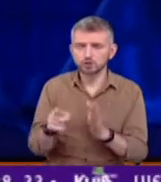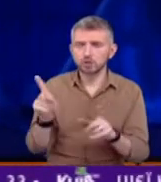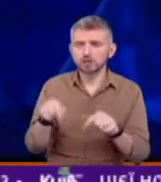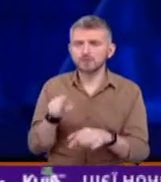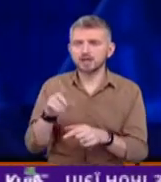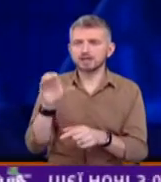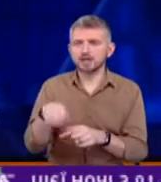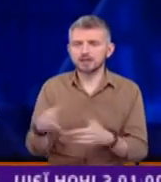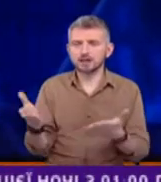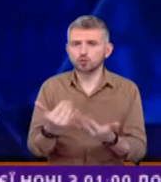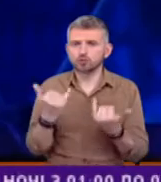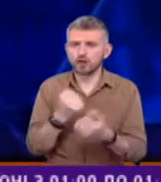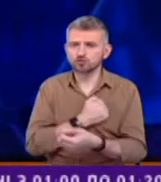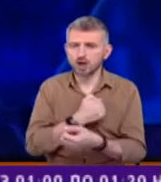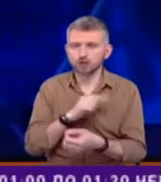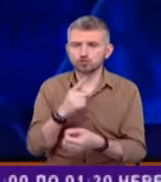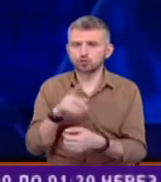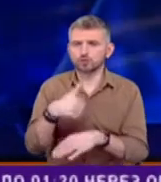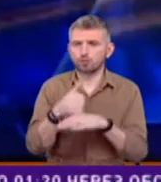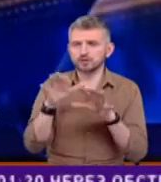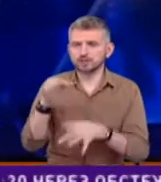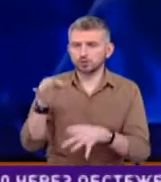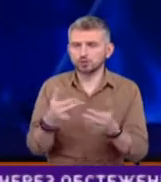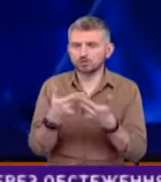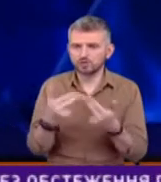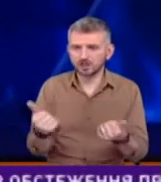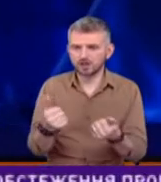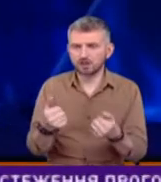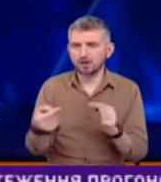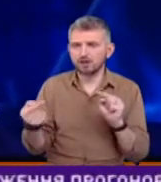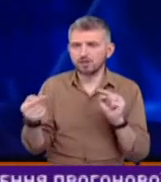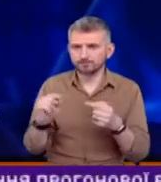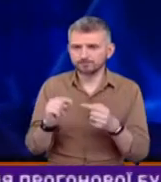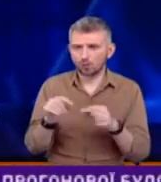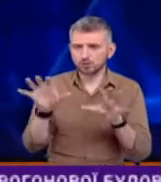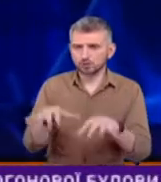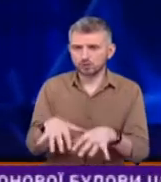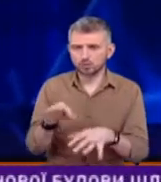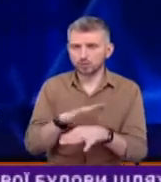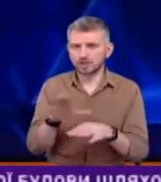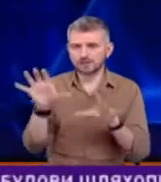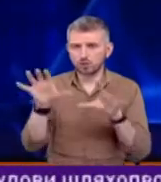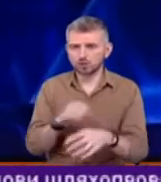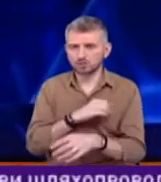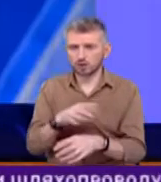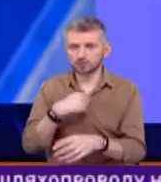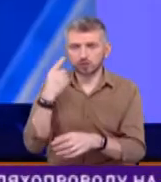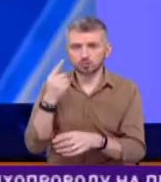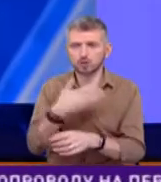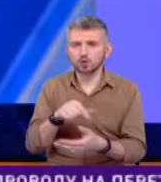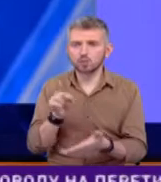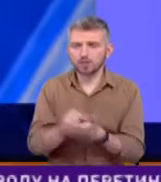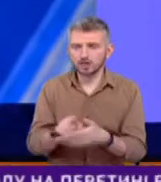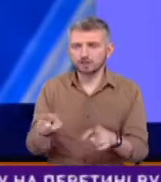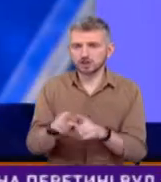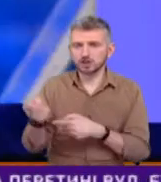та стаття, яку, на жаль, чомусь конституційний суд визнав неконституційною про незаконне збагачення. Я думаю, що ми повинні все